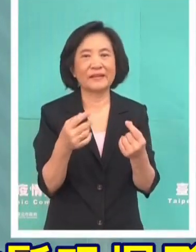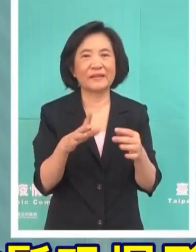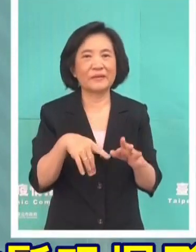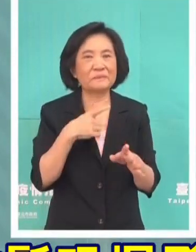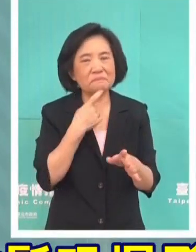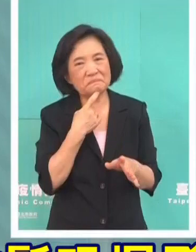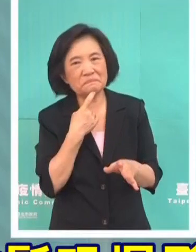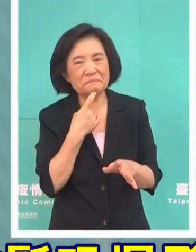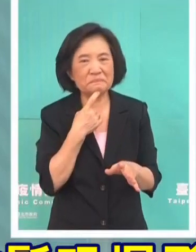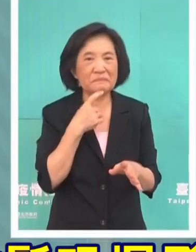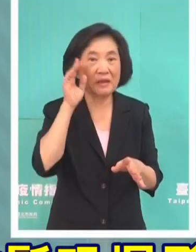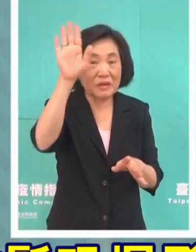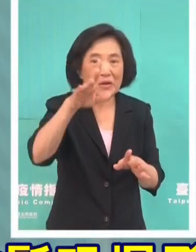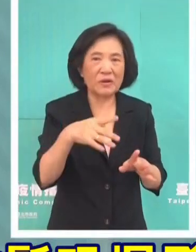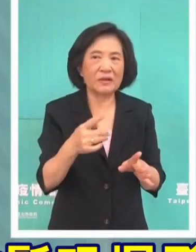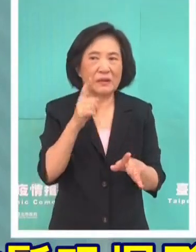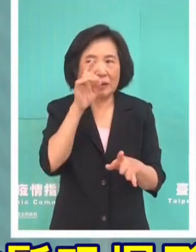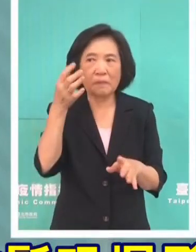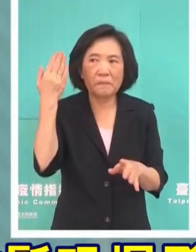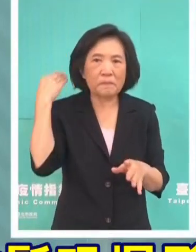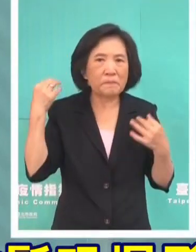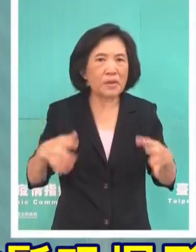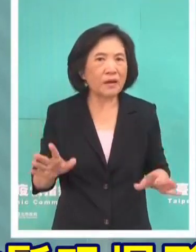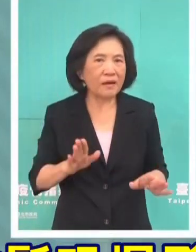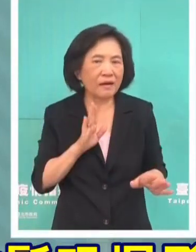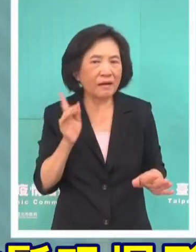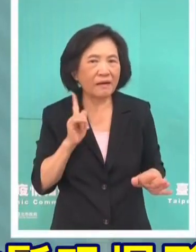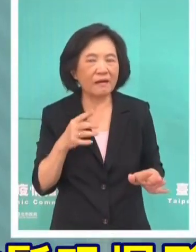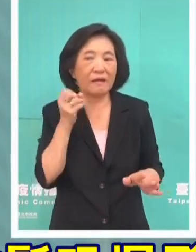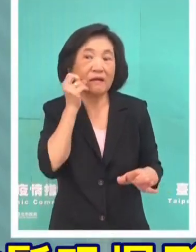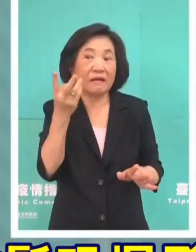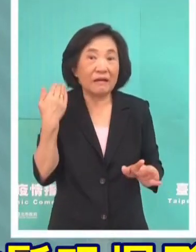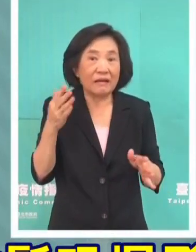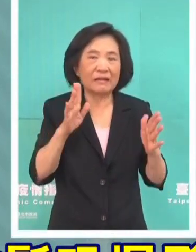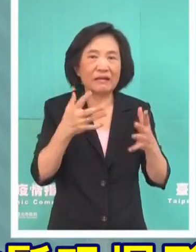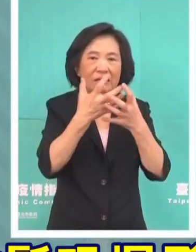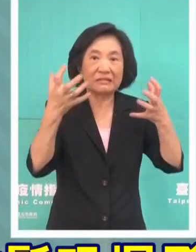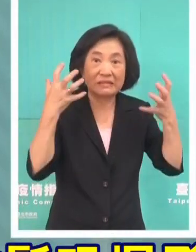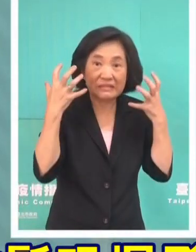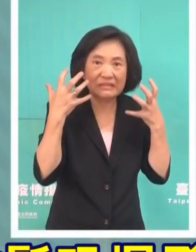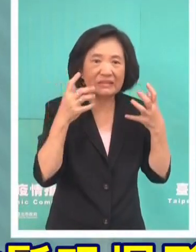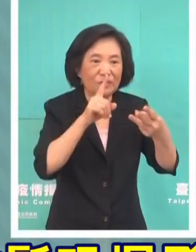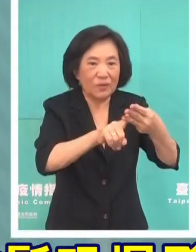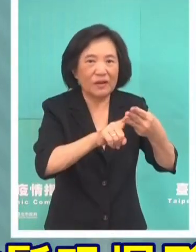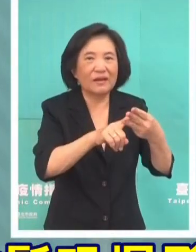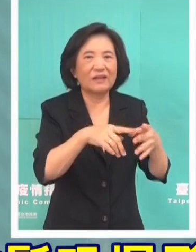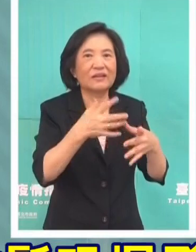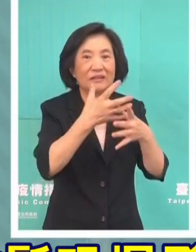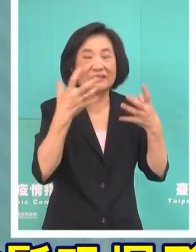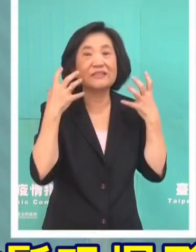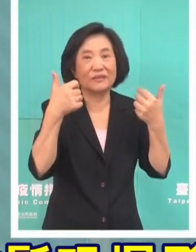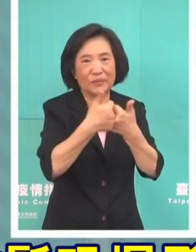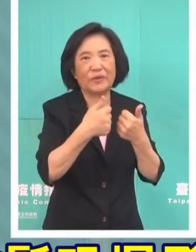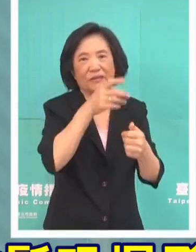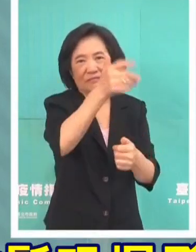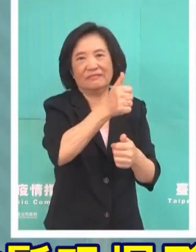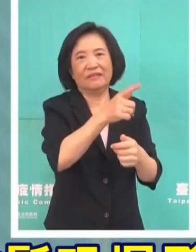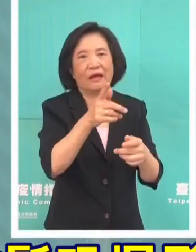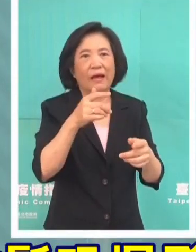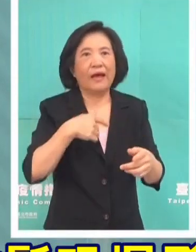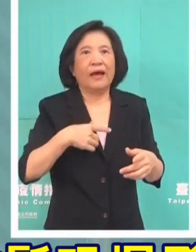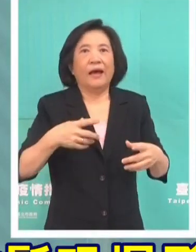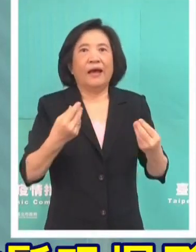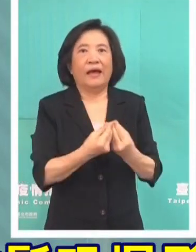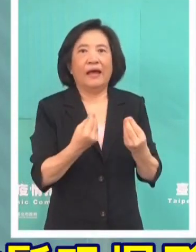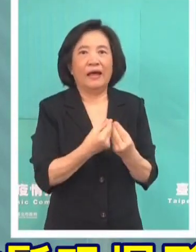未来，先看过去嘛。我们过去这两个月，一个狮子王，我们就头头头了，对不对？哦，所以没有说哪